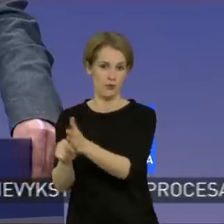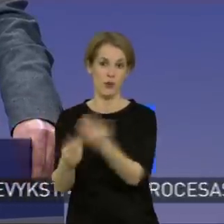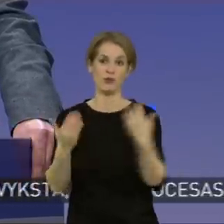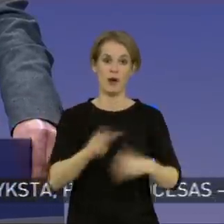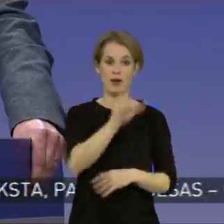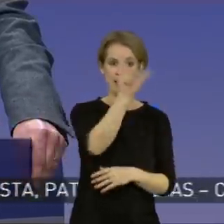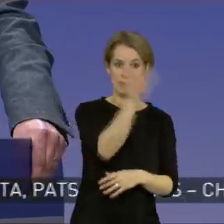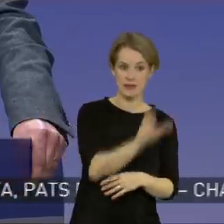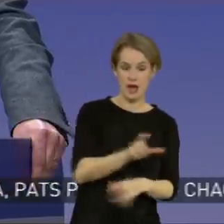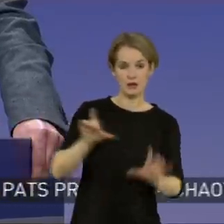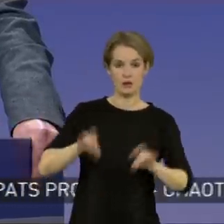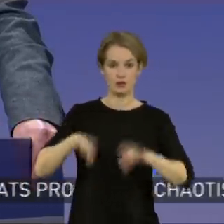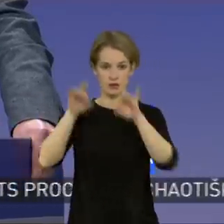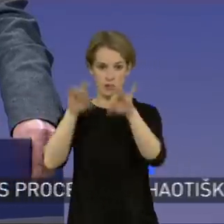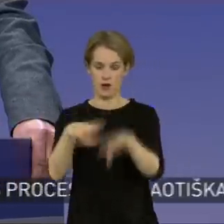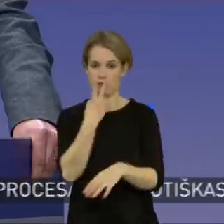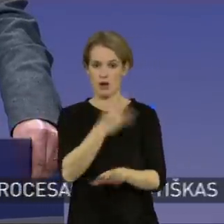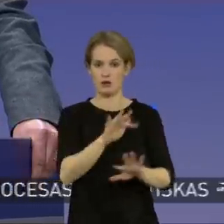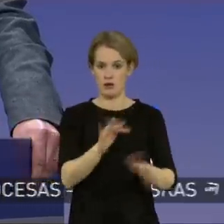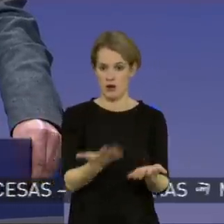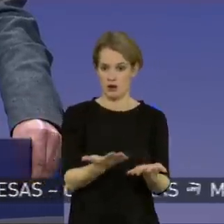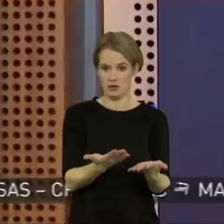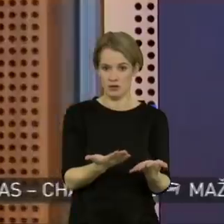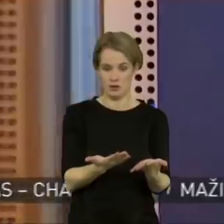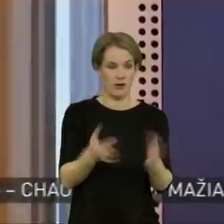dar nepasiekėme. Bet dialogas tęsiasi.